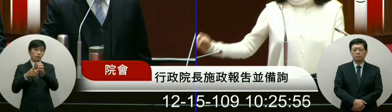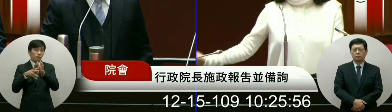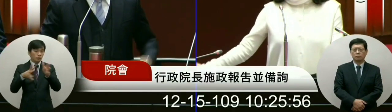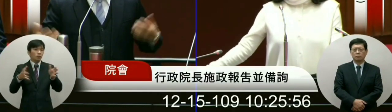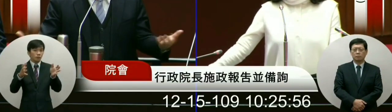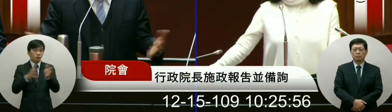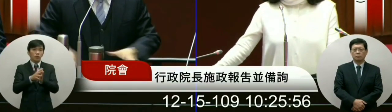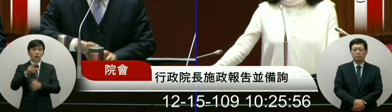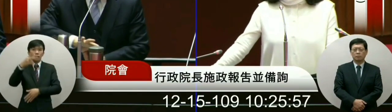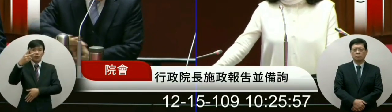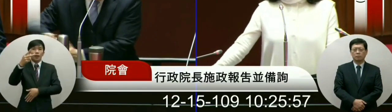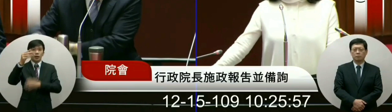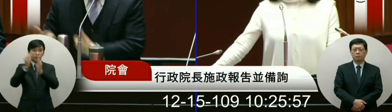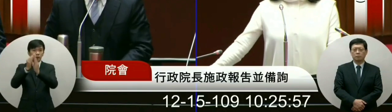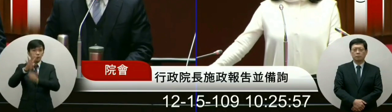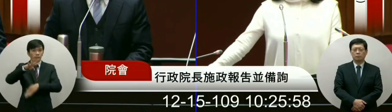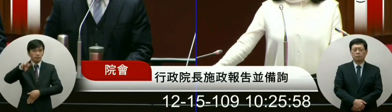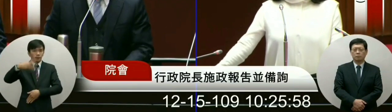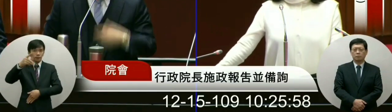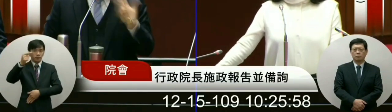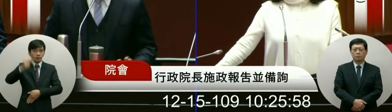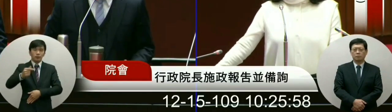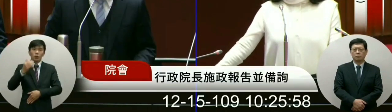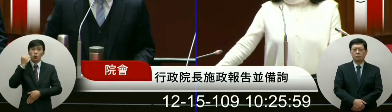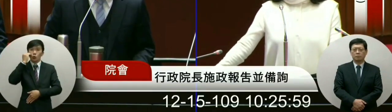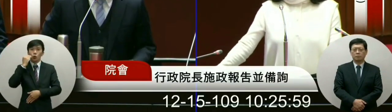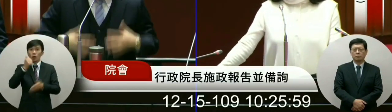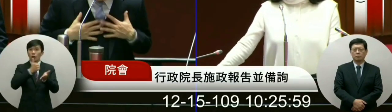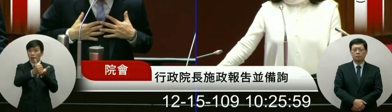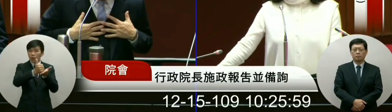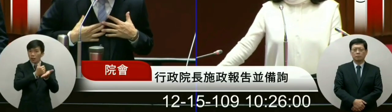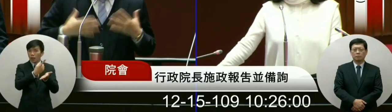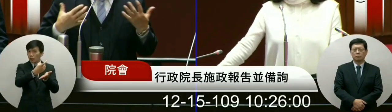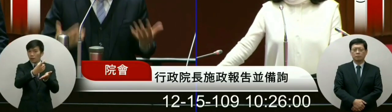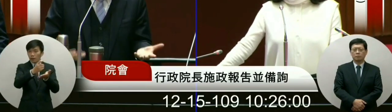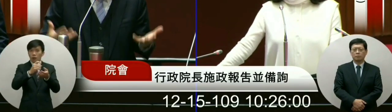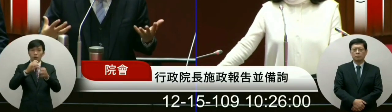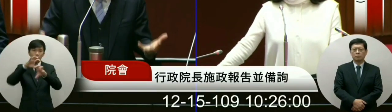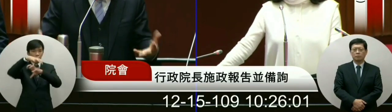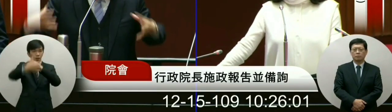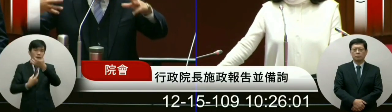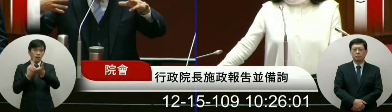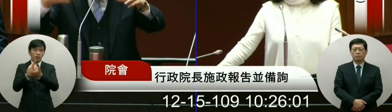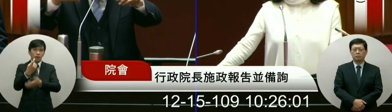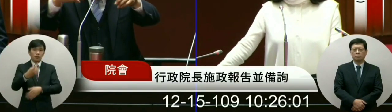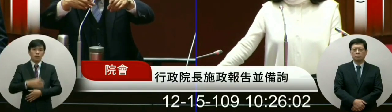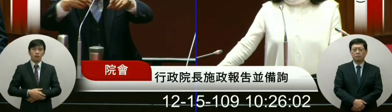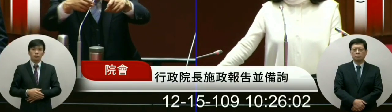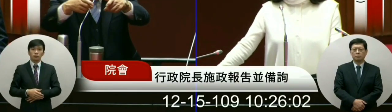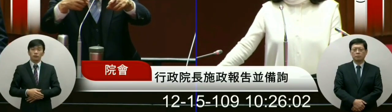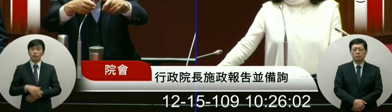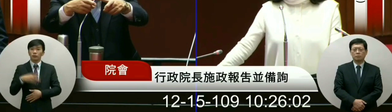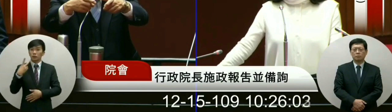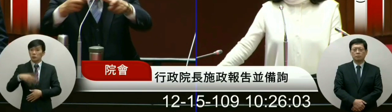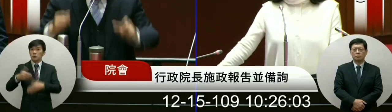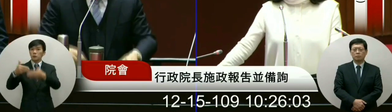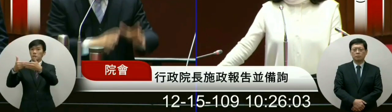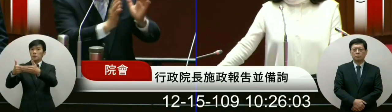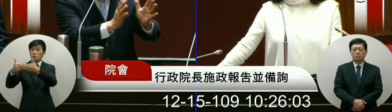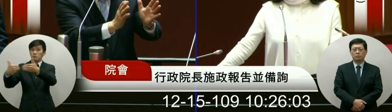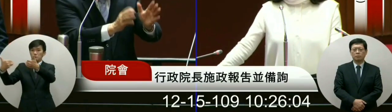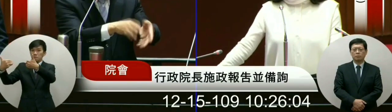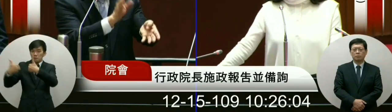2兆4300亿，如果我们不排除贸易障碍，我们走不出去。还有我们被人家越来中国越来越锁